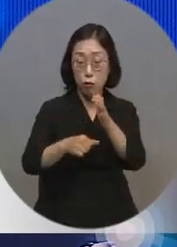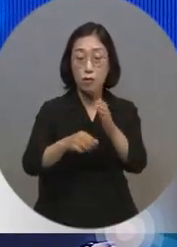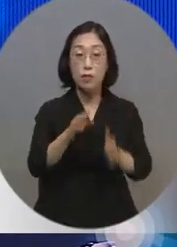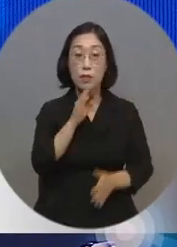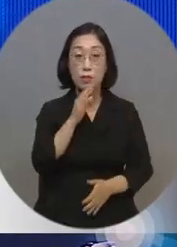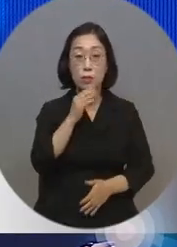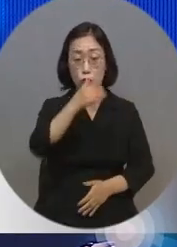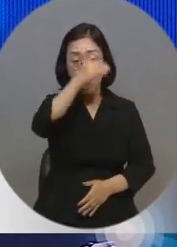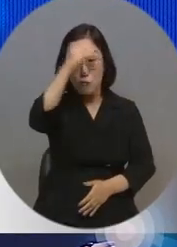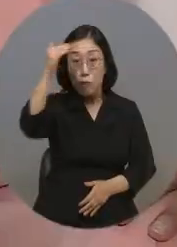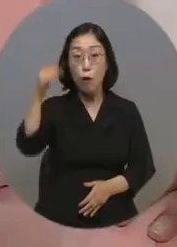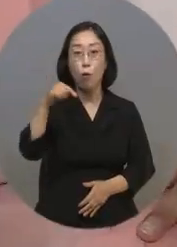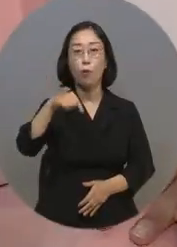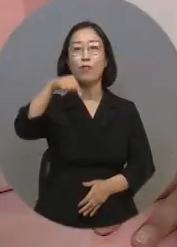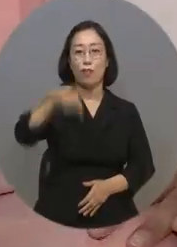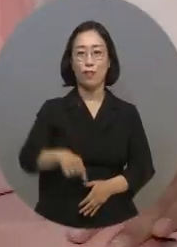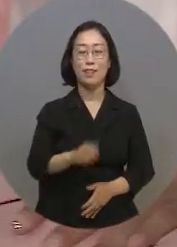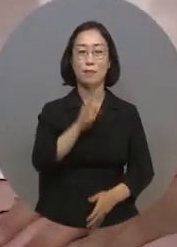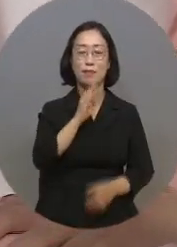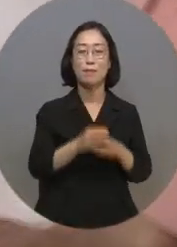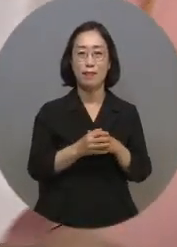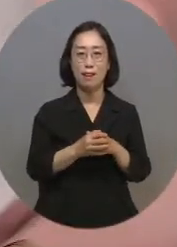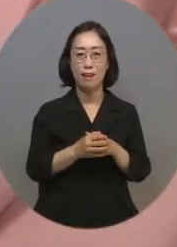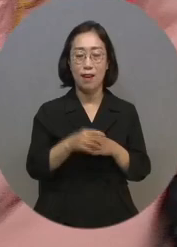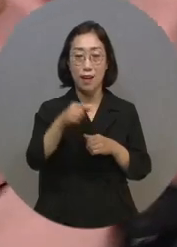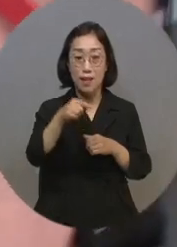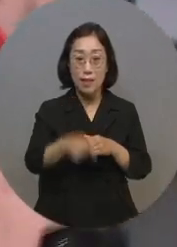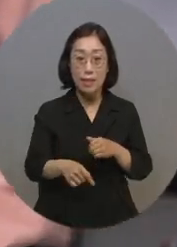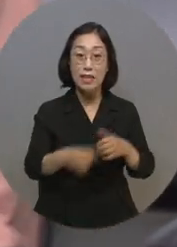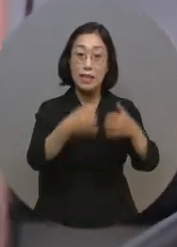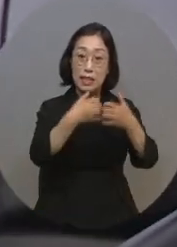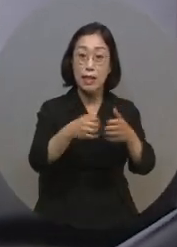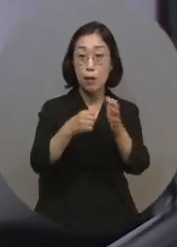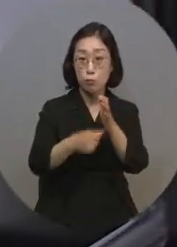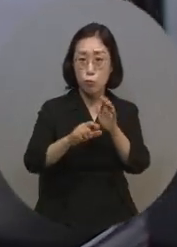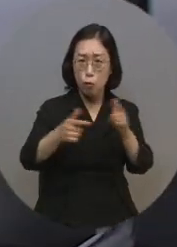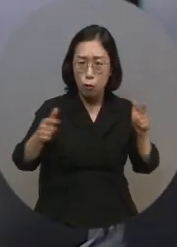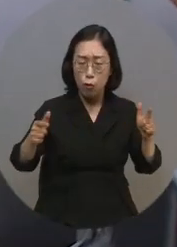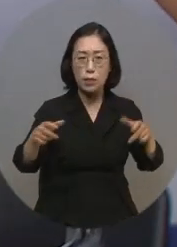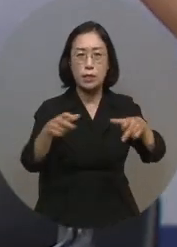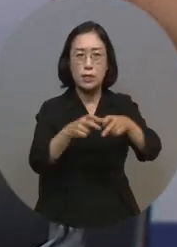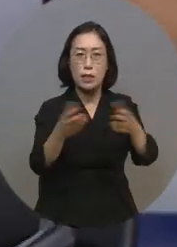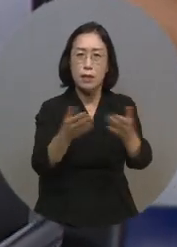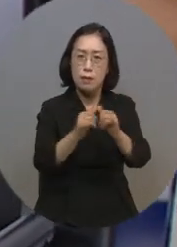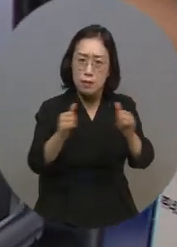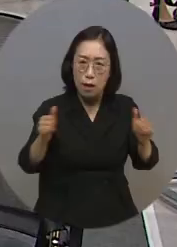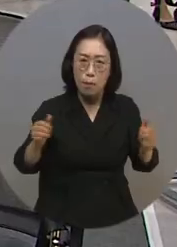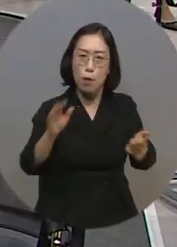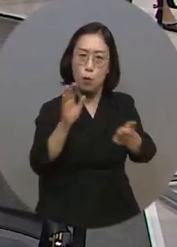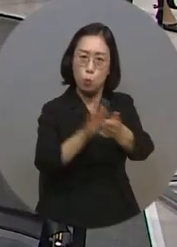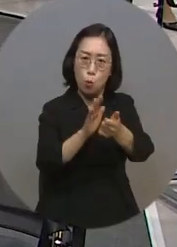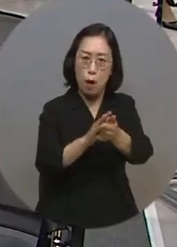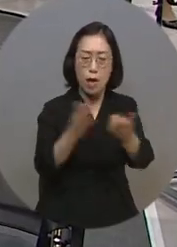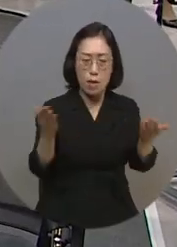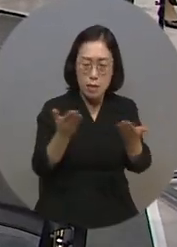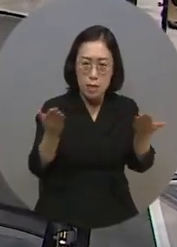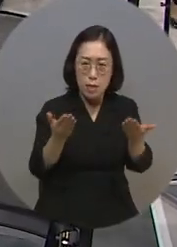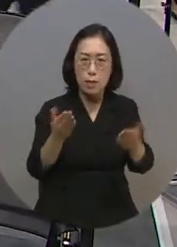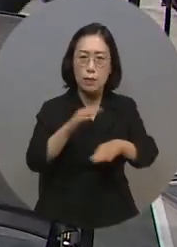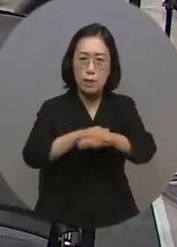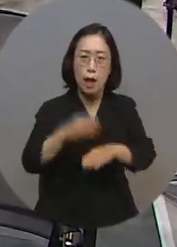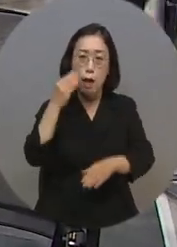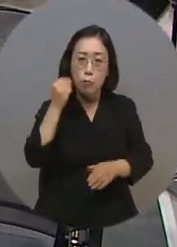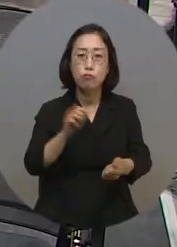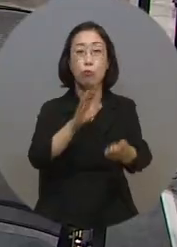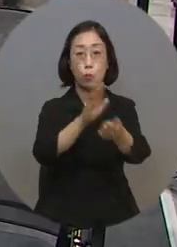곳이 바로 여기입니다. 보조공학기기는 장애인 근로자의 업무 생산성을 높여 직업생활을 유지하는 데